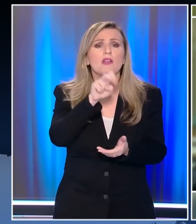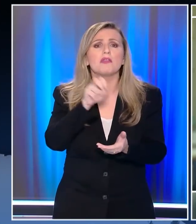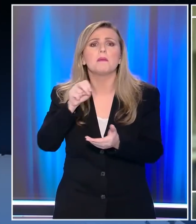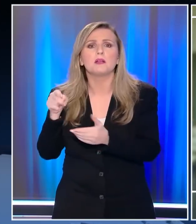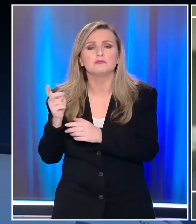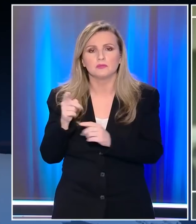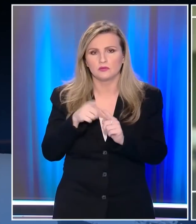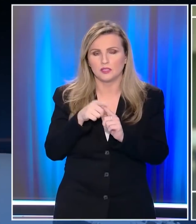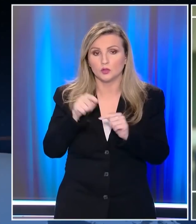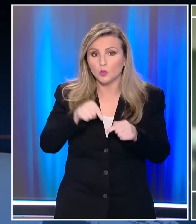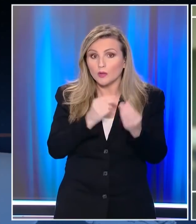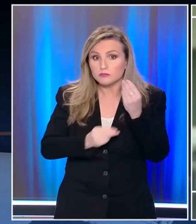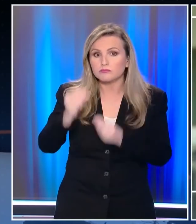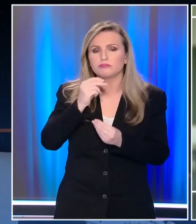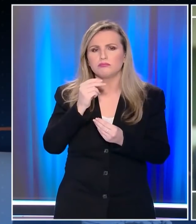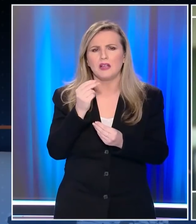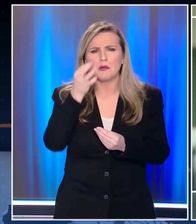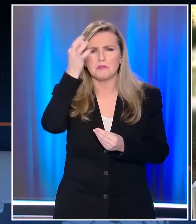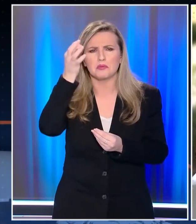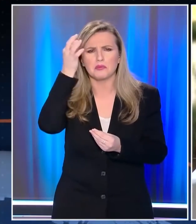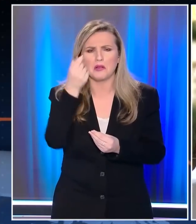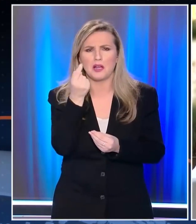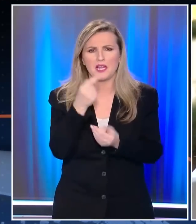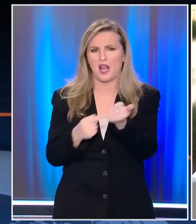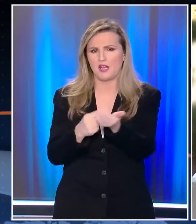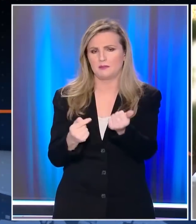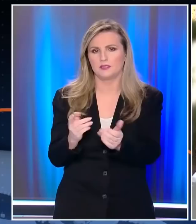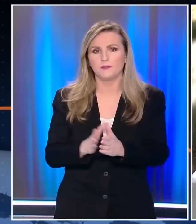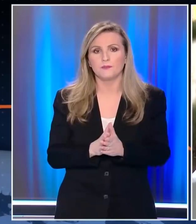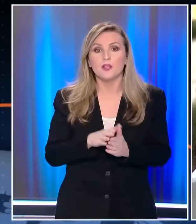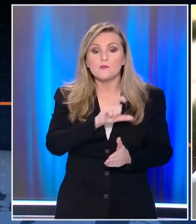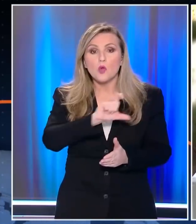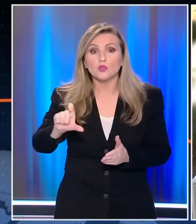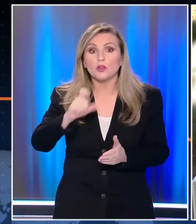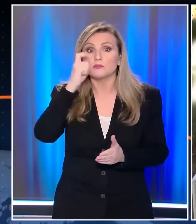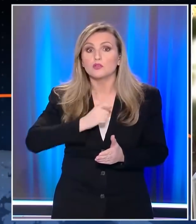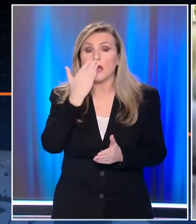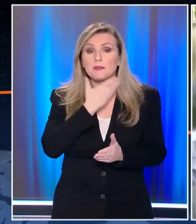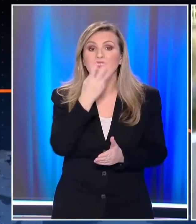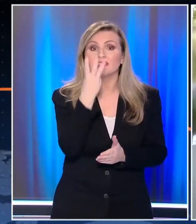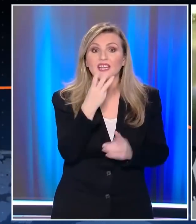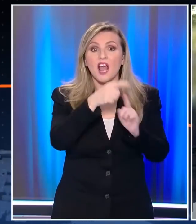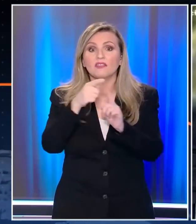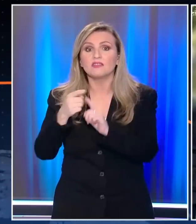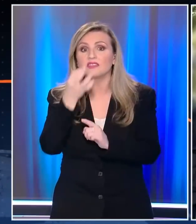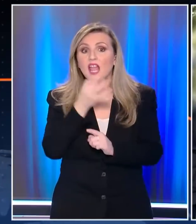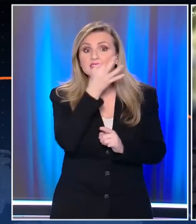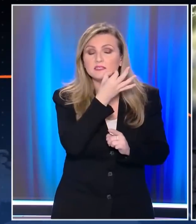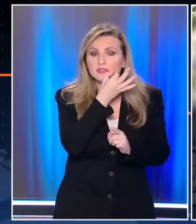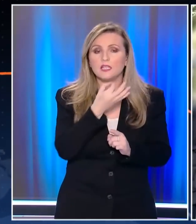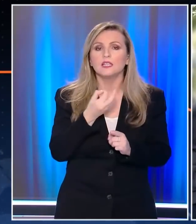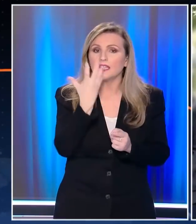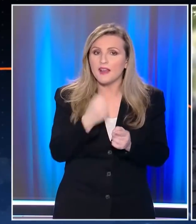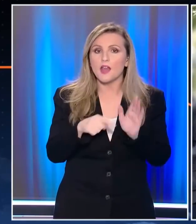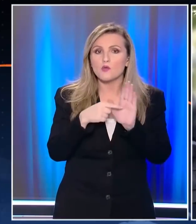οι περιπτώσεις που θα υπάρξουν τις λειτουργίες θα είναι λίγες. Την πρώτη εβδομάδα όλοι οι μαθητές υποχρεούνται να κάνουν 3 self-test και να έχουν μαζί τους τη